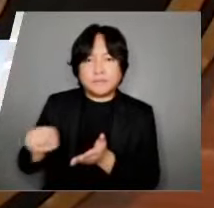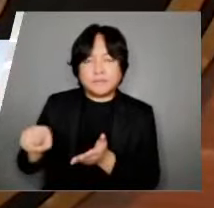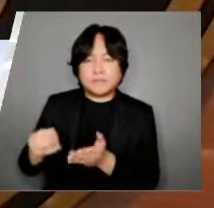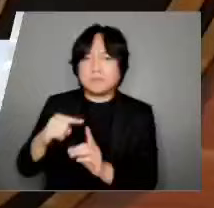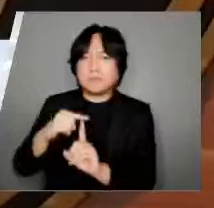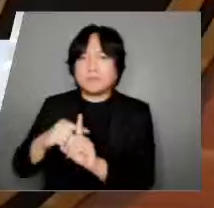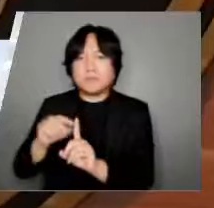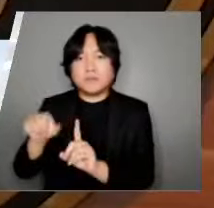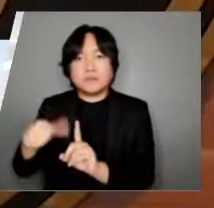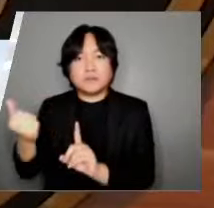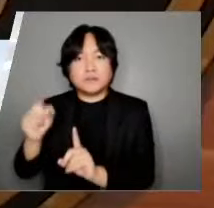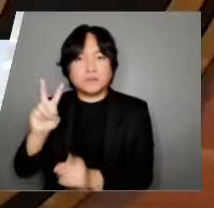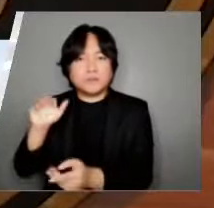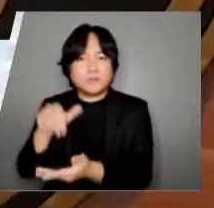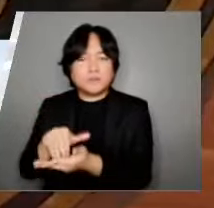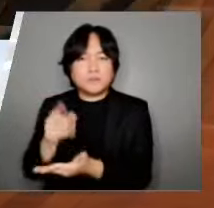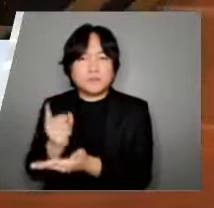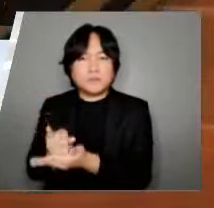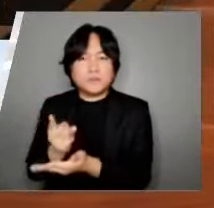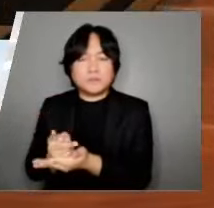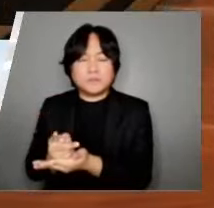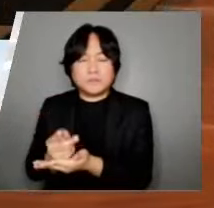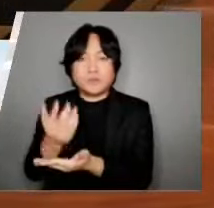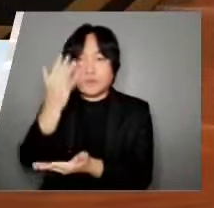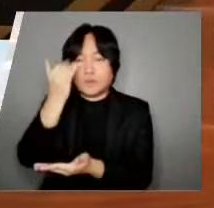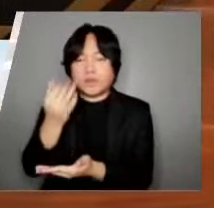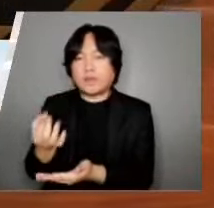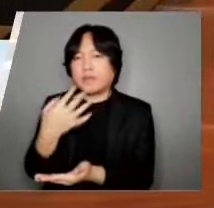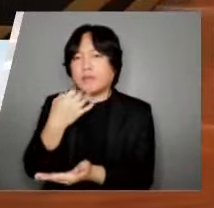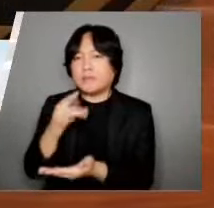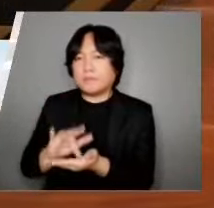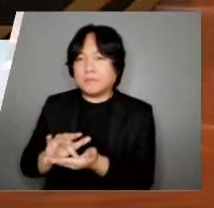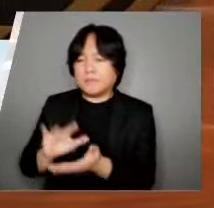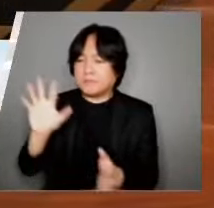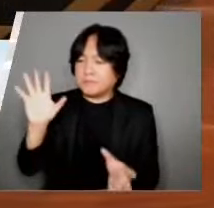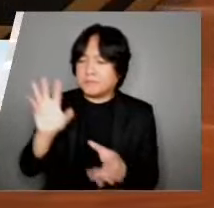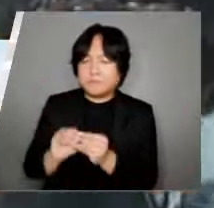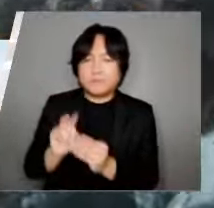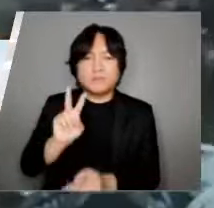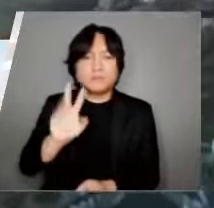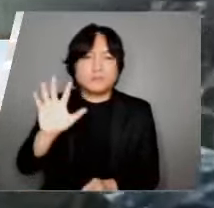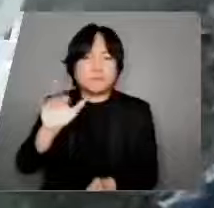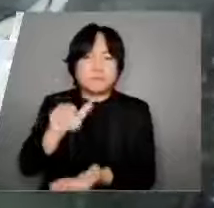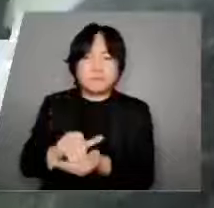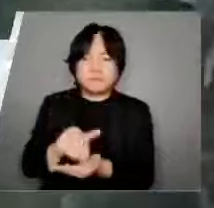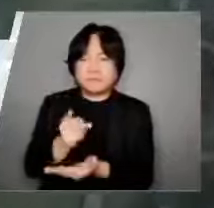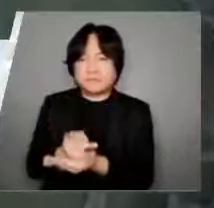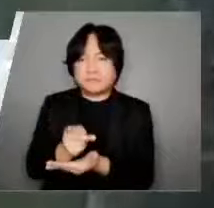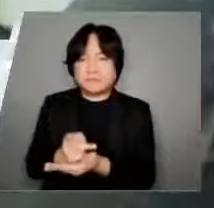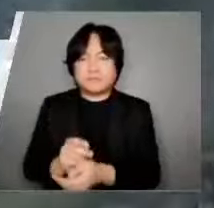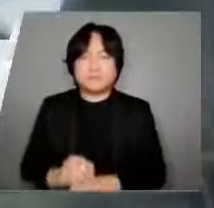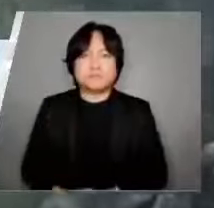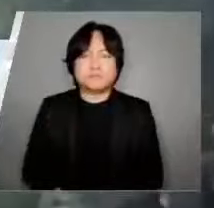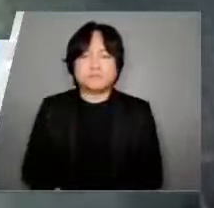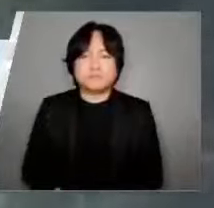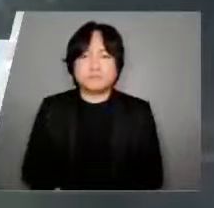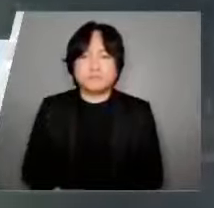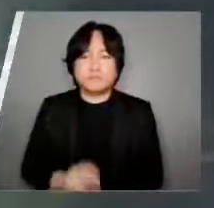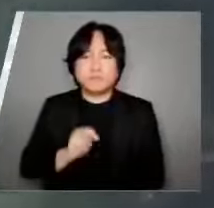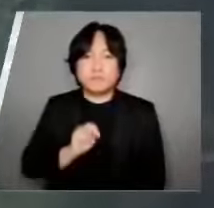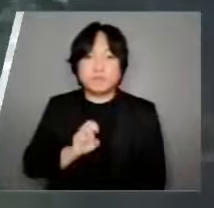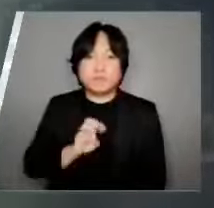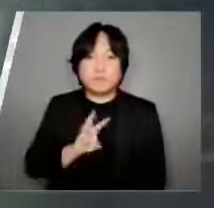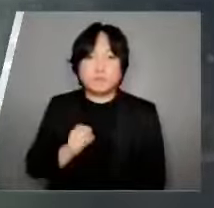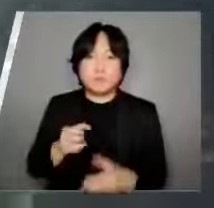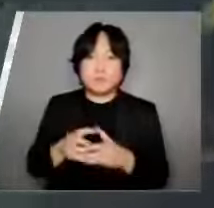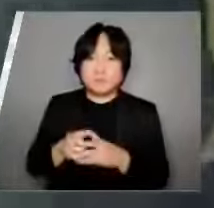sa after meds, bali 25,000 lahat ang siningil nila. Sinusubukan pa namin makuha ang panig ng mga suspect